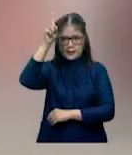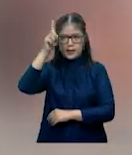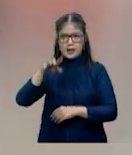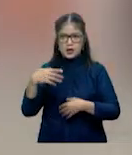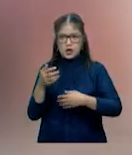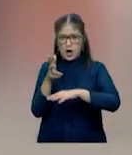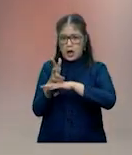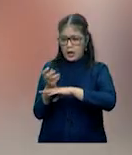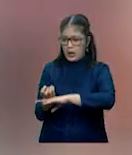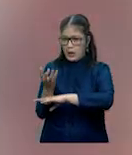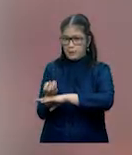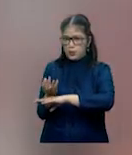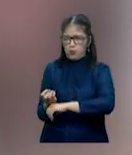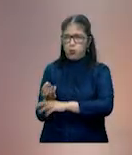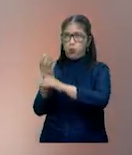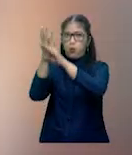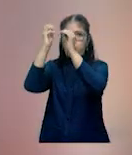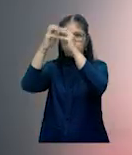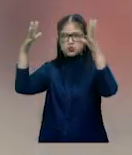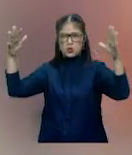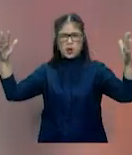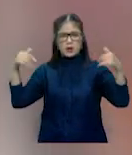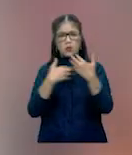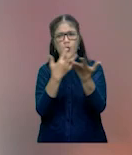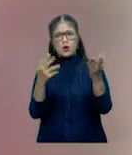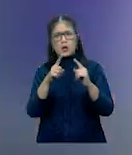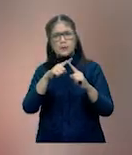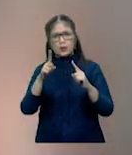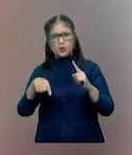kepuran asap hitam sempat membuat panik para petugas SPBU.